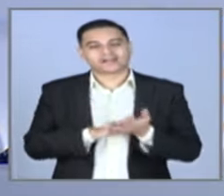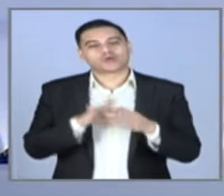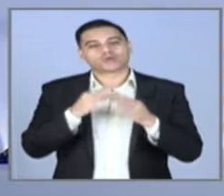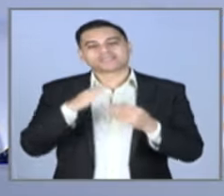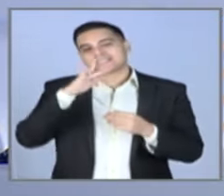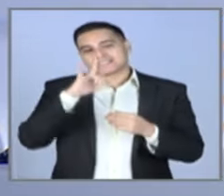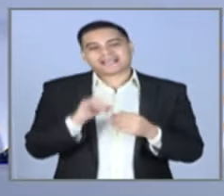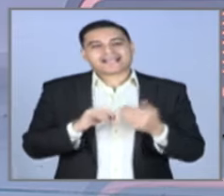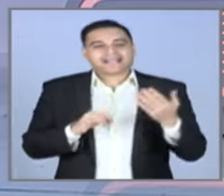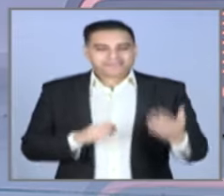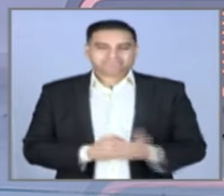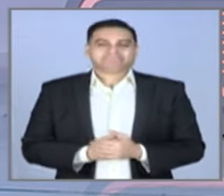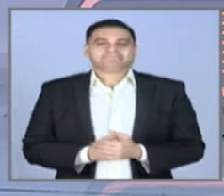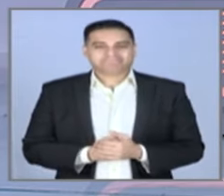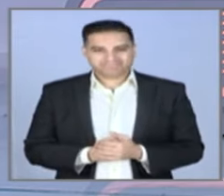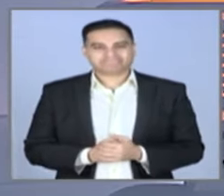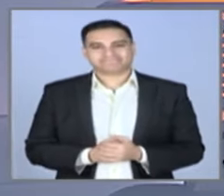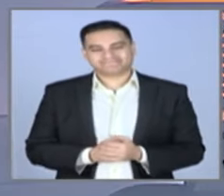عائلة سليم.